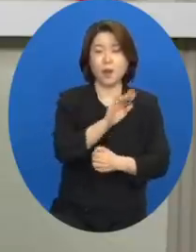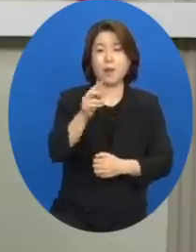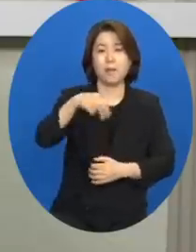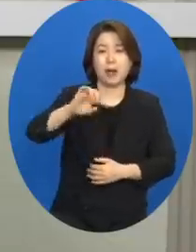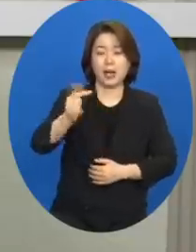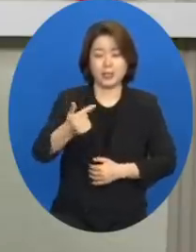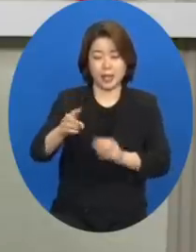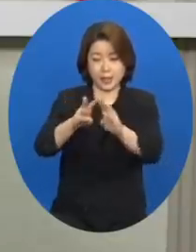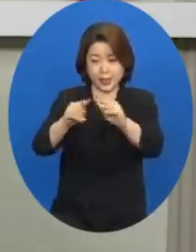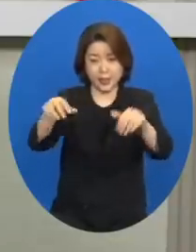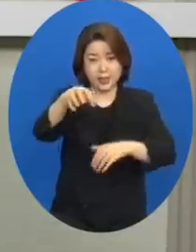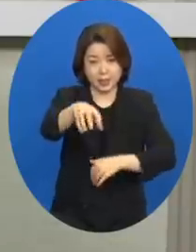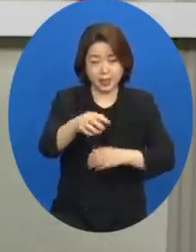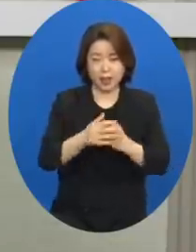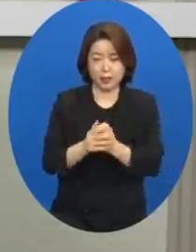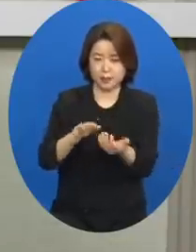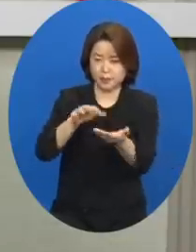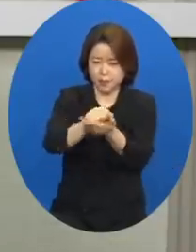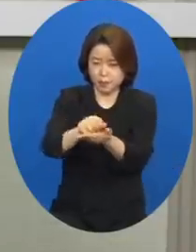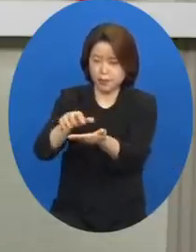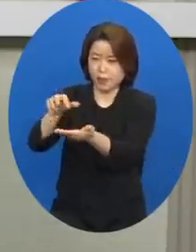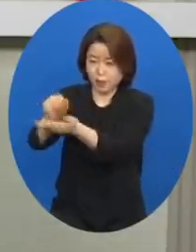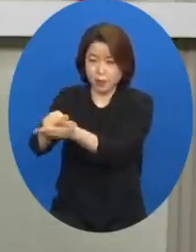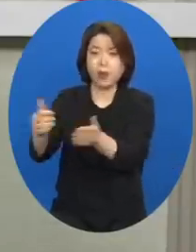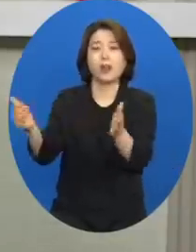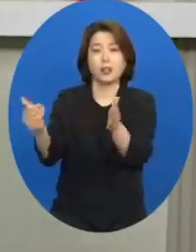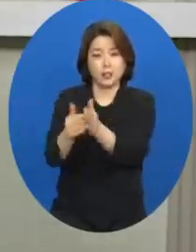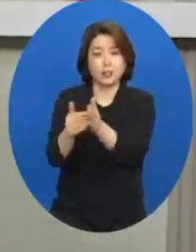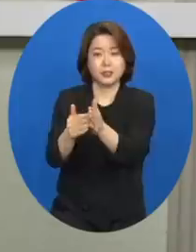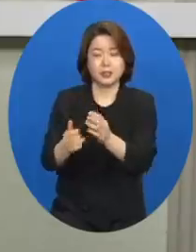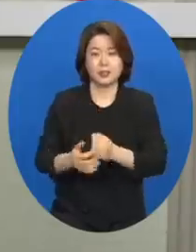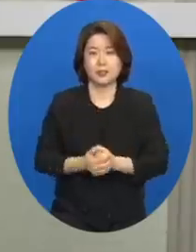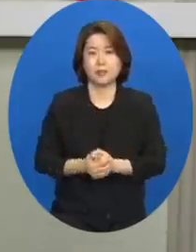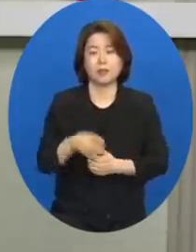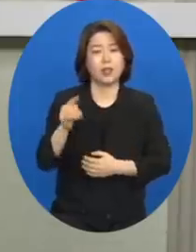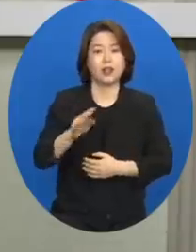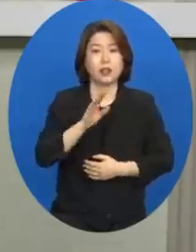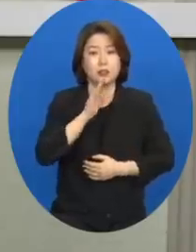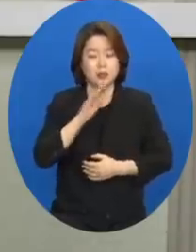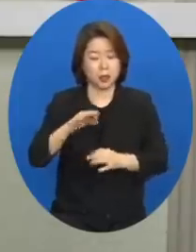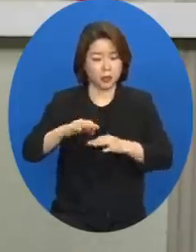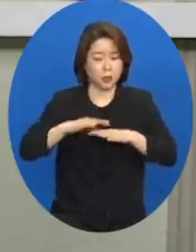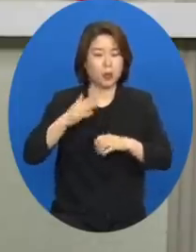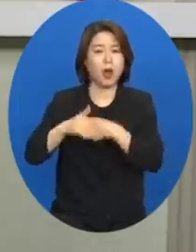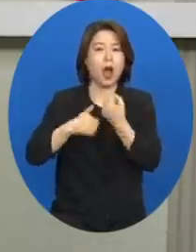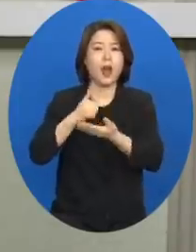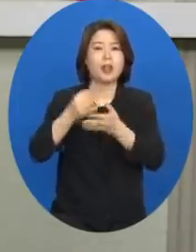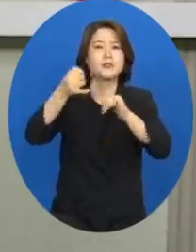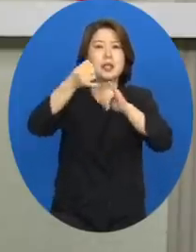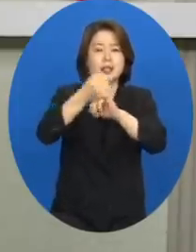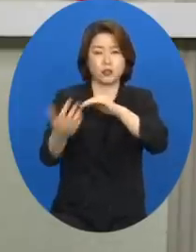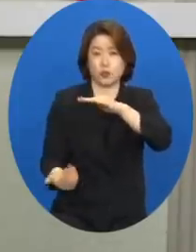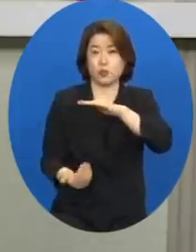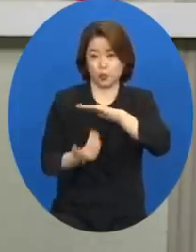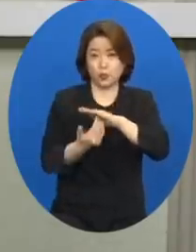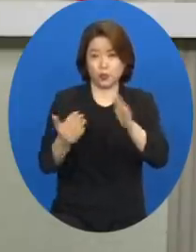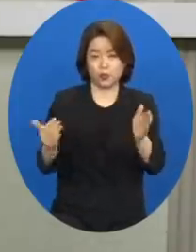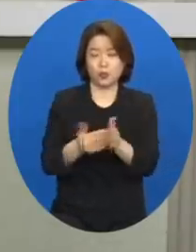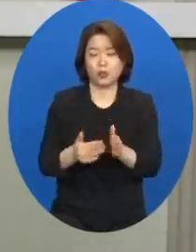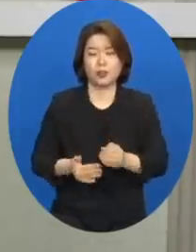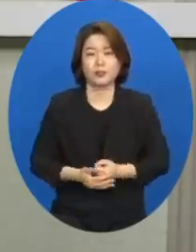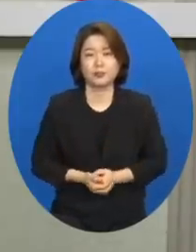을 정녕 했습니다 이건 정말 놀라운 하나님의 약속의 성취 입니다